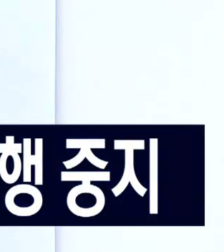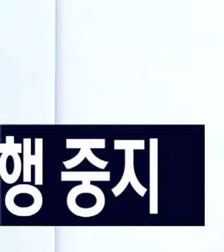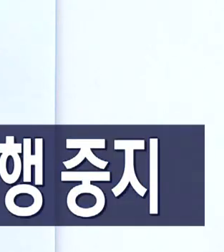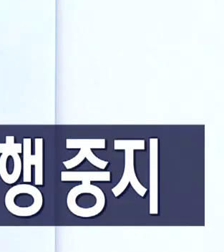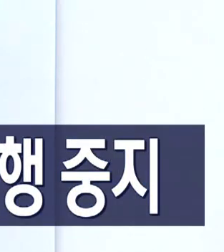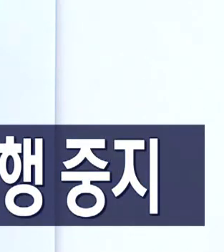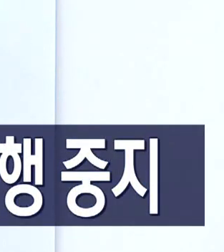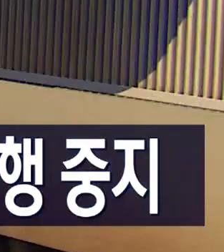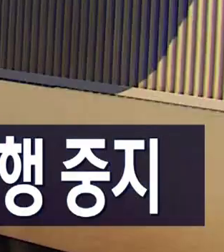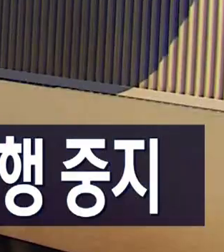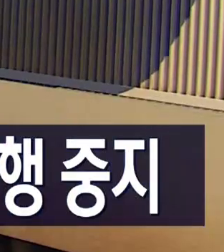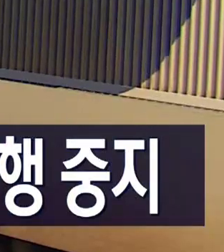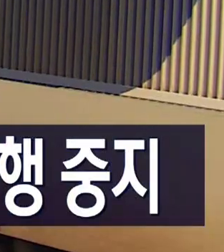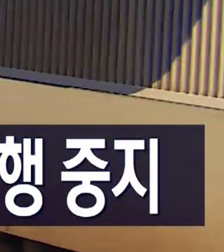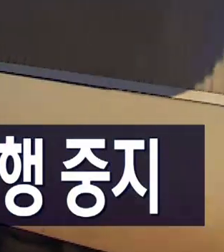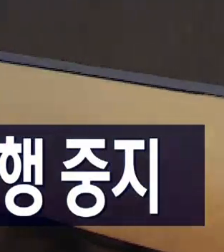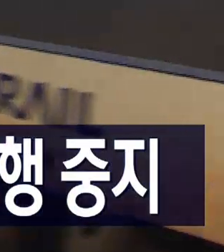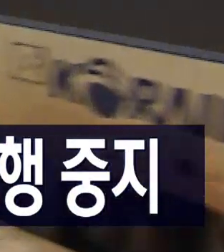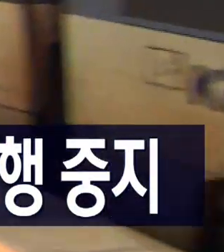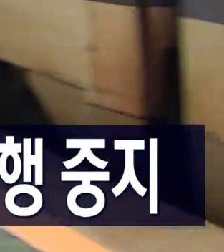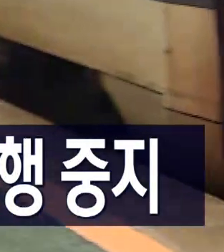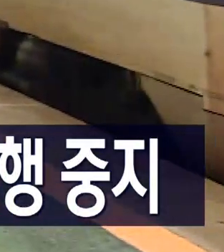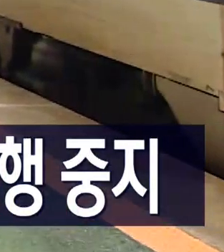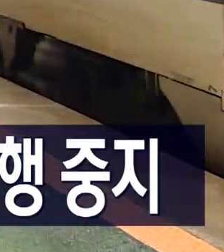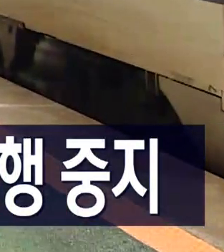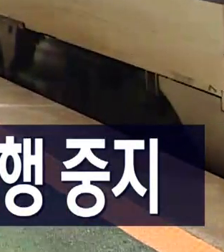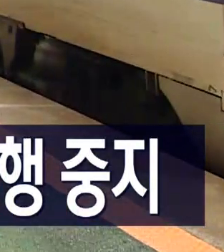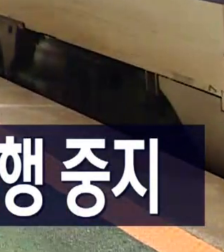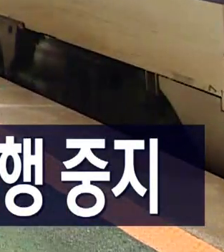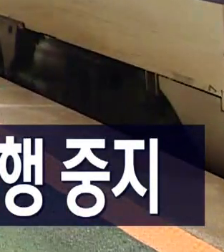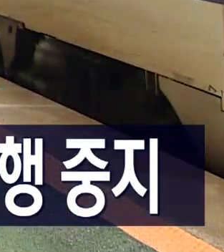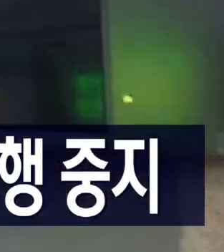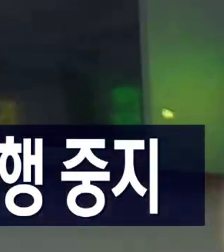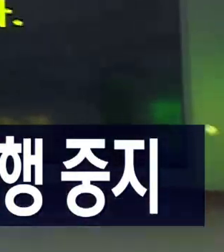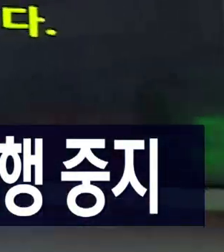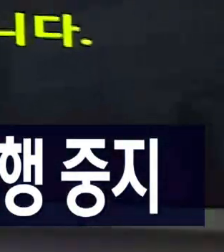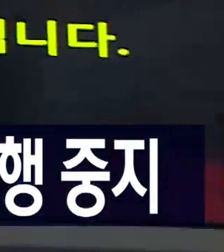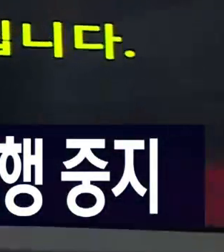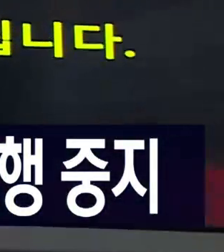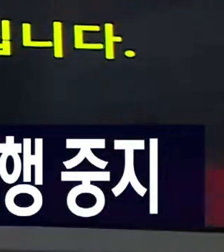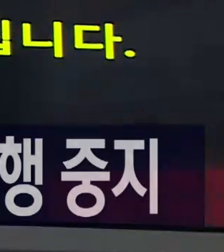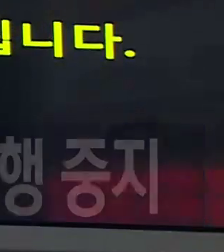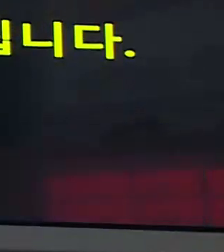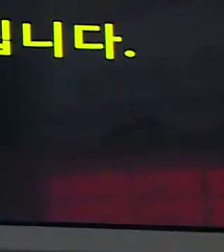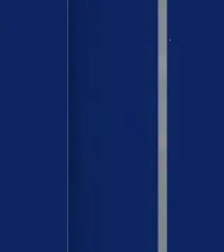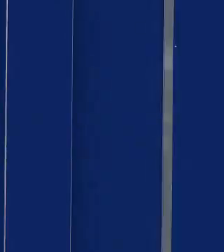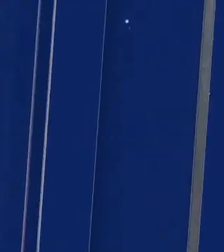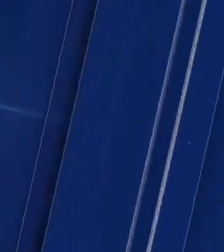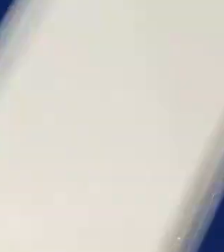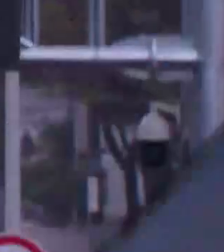토사 유입과 산사태 등을 피하기 위해 오늘 오후부터 목포 광주 송정 간 KTX 운행이 중지됐습니다.